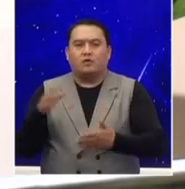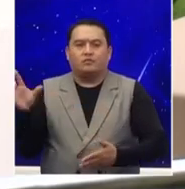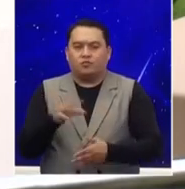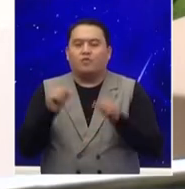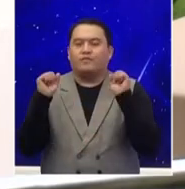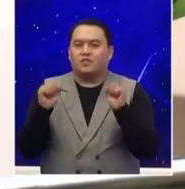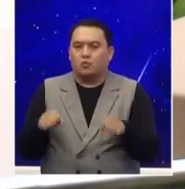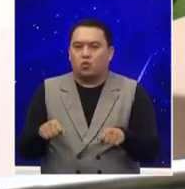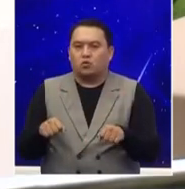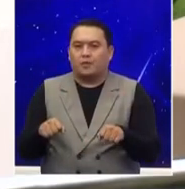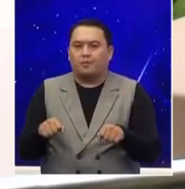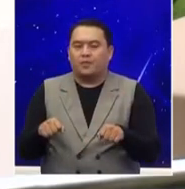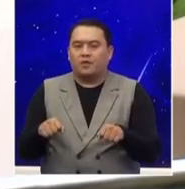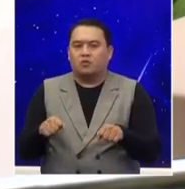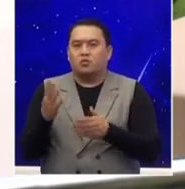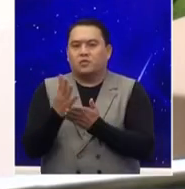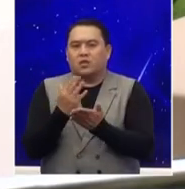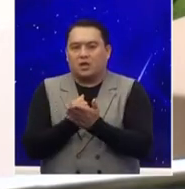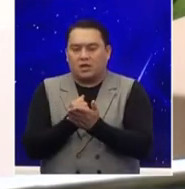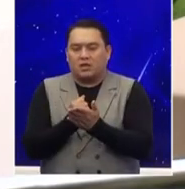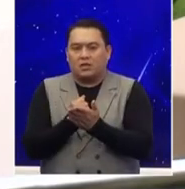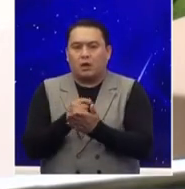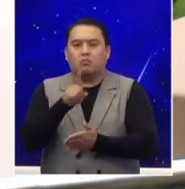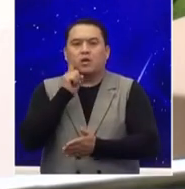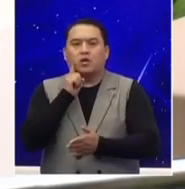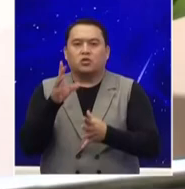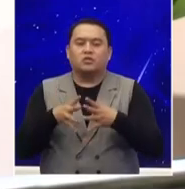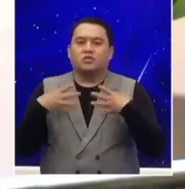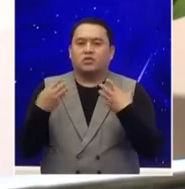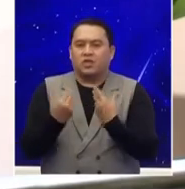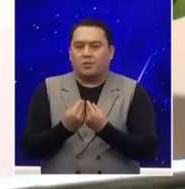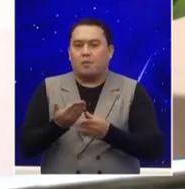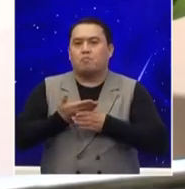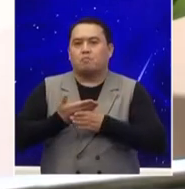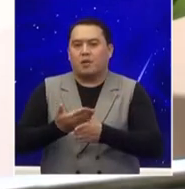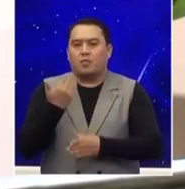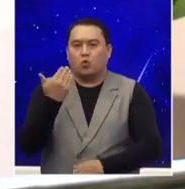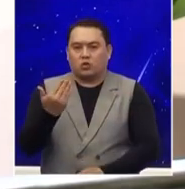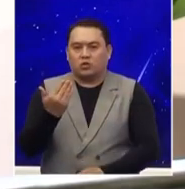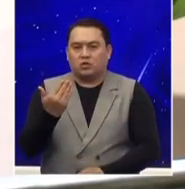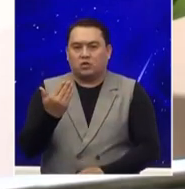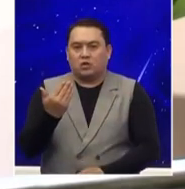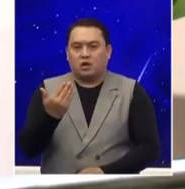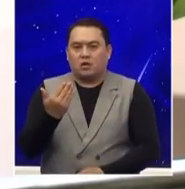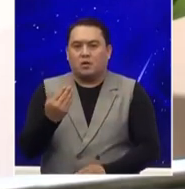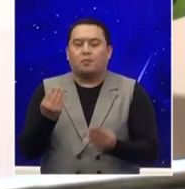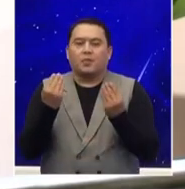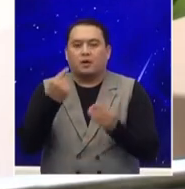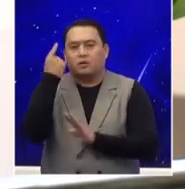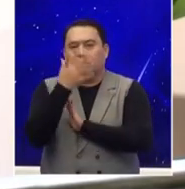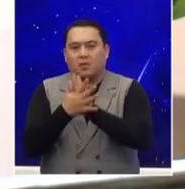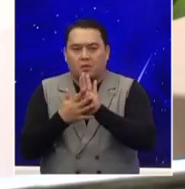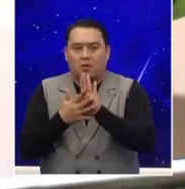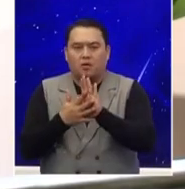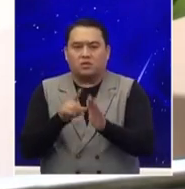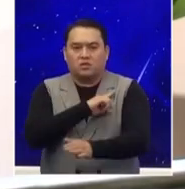возможное чтоб сохранить молодые семьи помочь им так как они прекрасно понимают